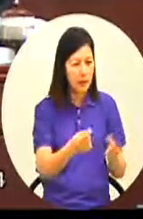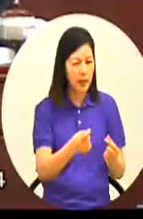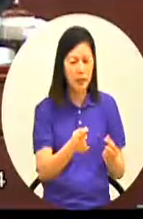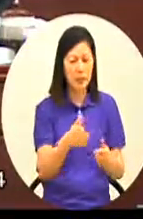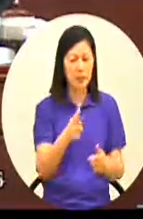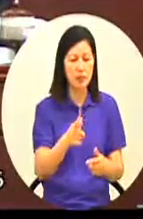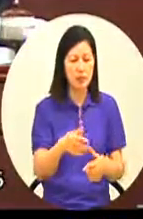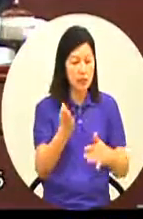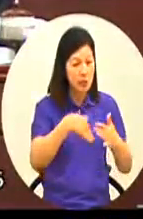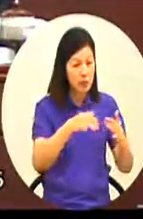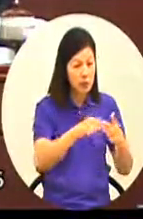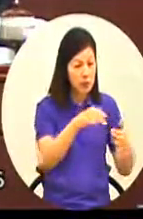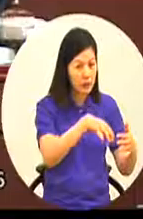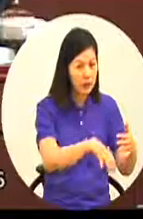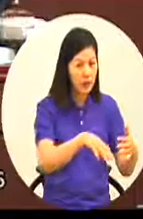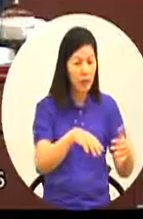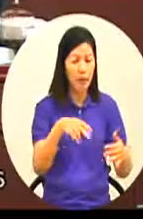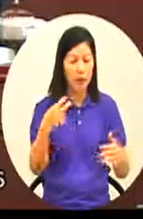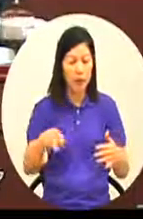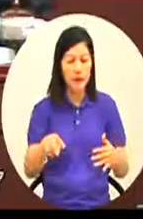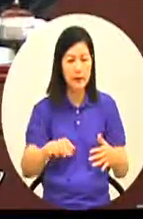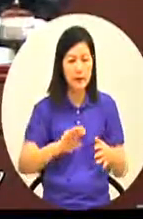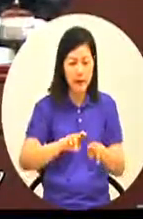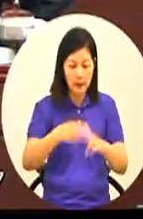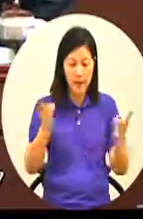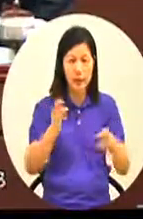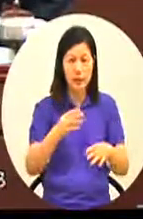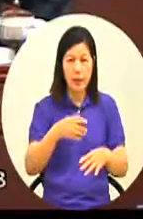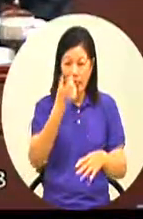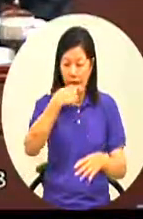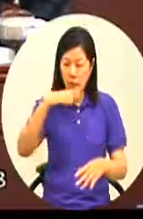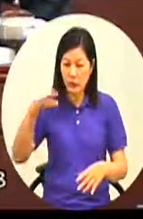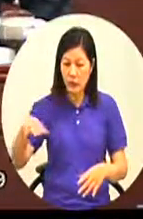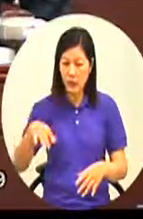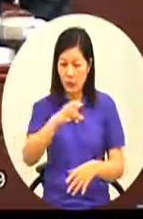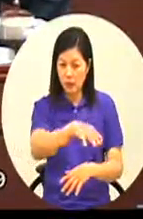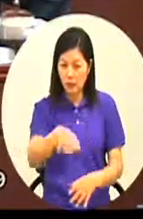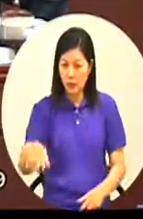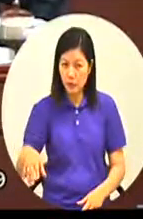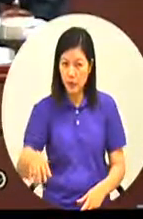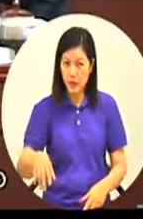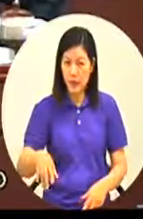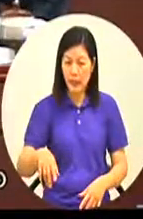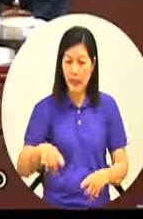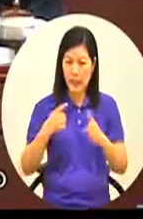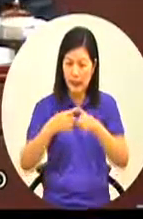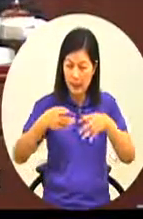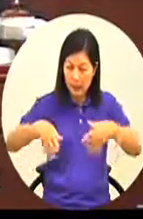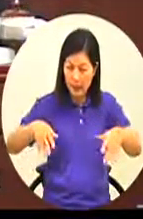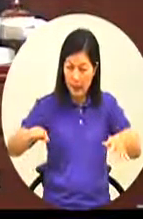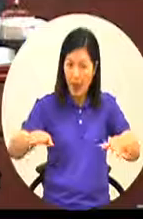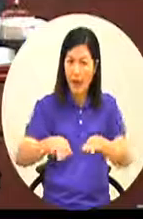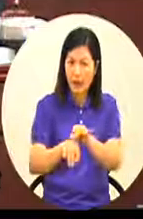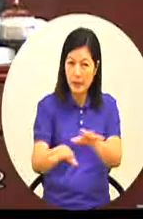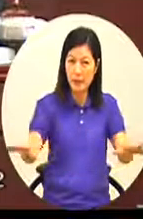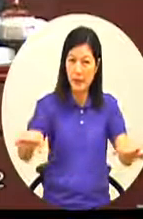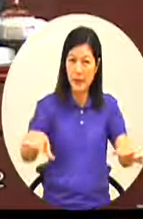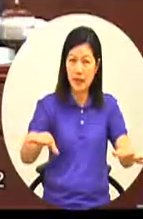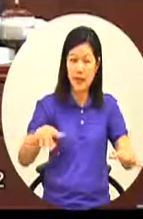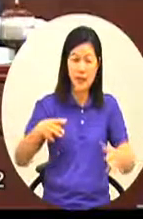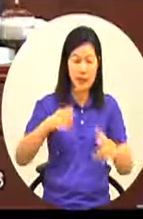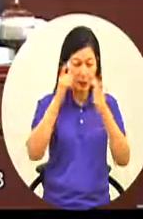校各方面我们都会开放，那甚至不会只有凤山地区，我们在整个疏散会是在整个全高雄市的进行